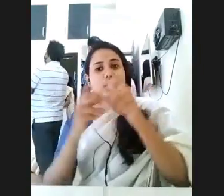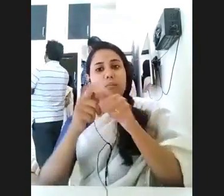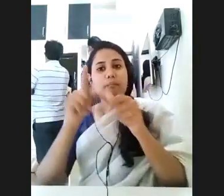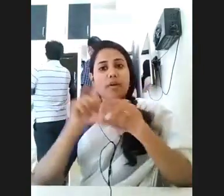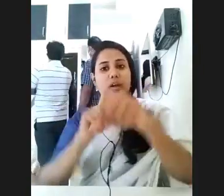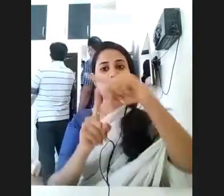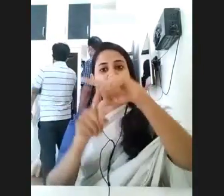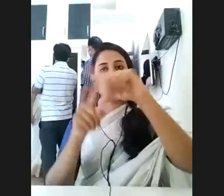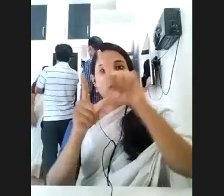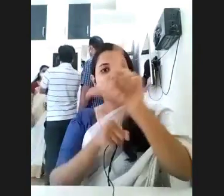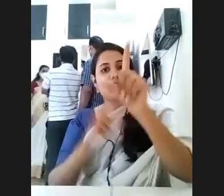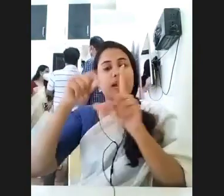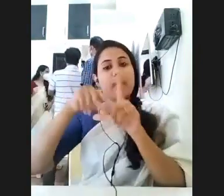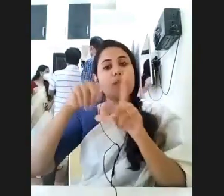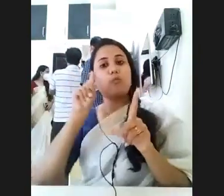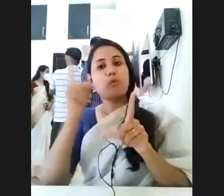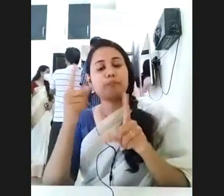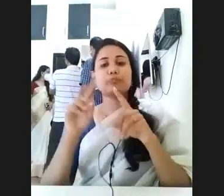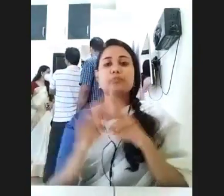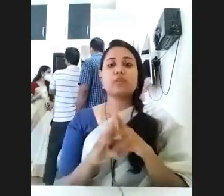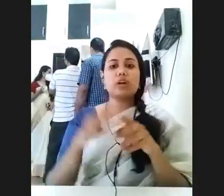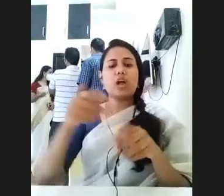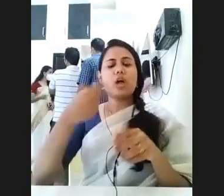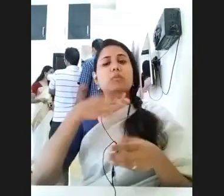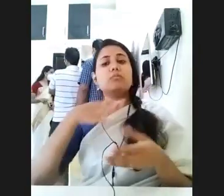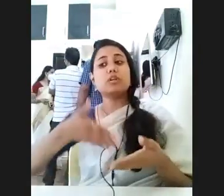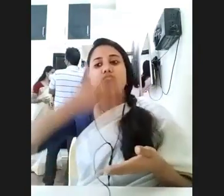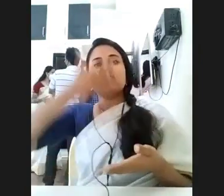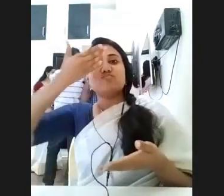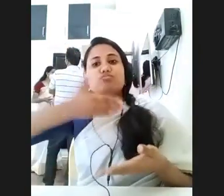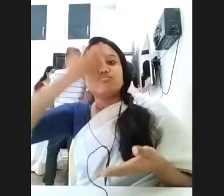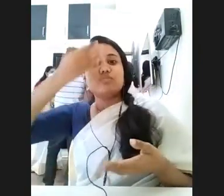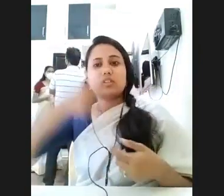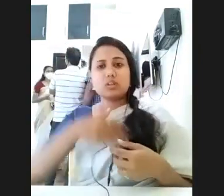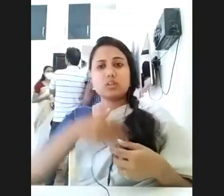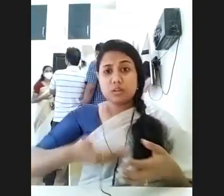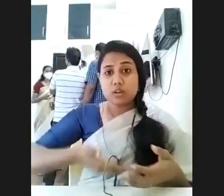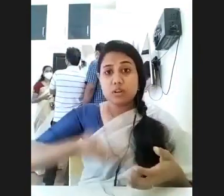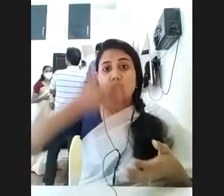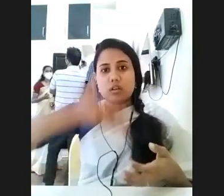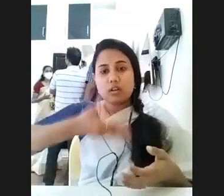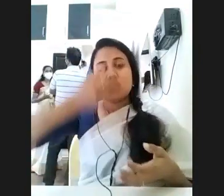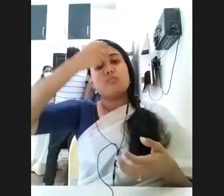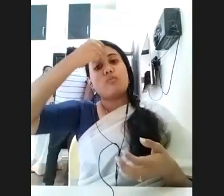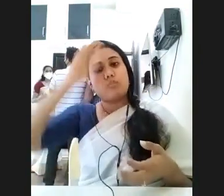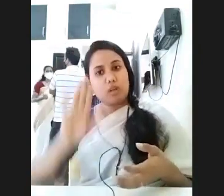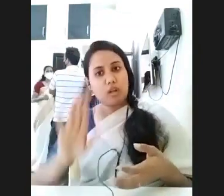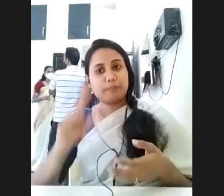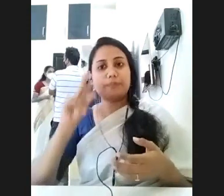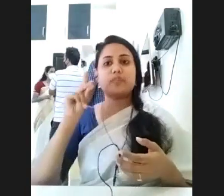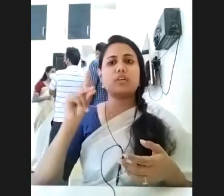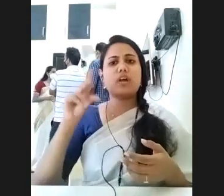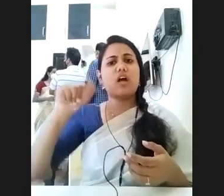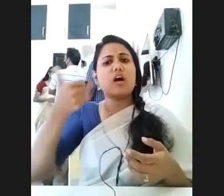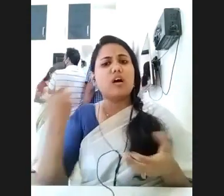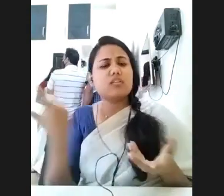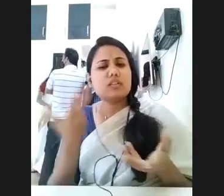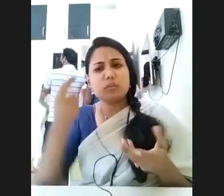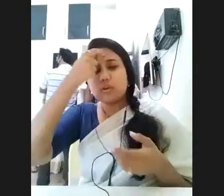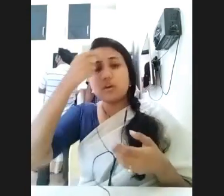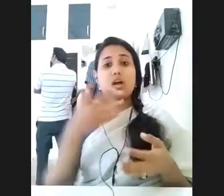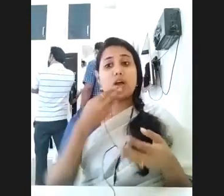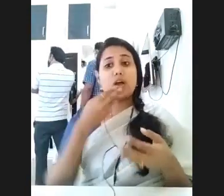സെയിം ടൈം SMA type 1 കുട്ടികൾക്ക് ബ്രീതിങ് പ്രോബ്ലം ഉണ്ടാവുന്നതാണ്, ശ്വാസം എടുക്കാൻ പ്രയാസം, ആൻഡ് അതർ ഇഷ്യൂ വന്നിട്ട് ഫീഡിങ്